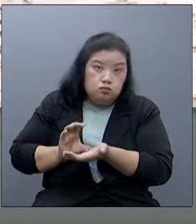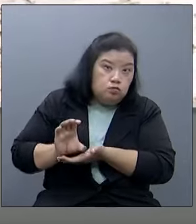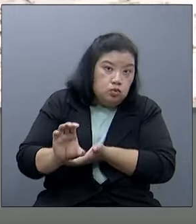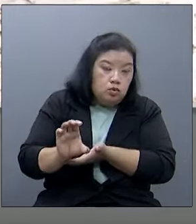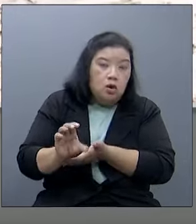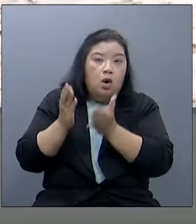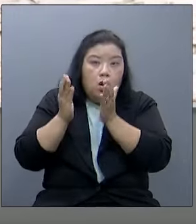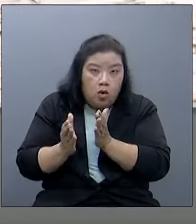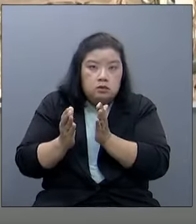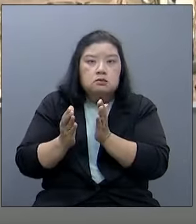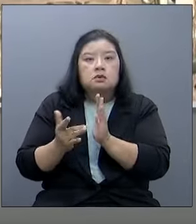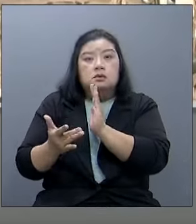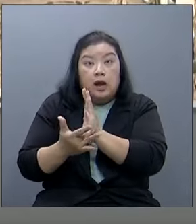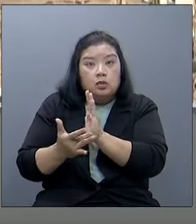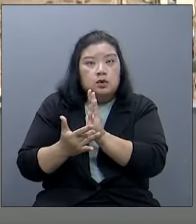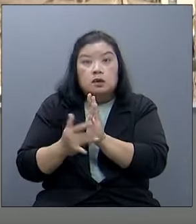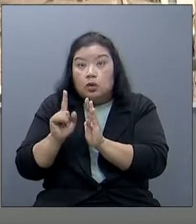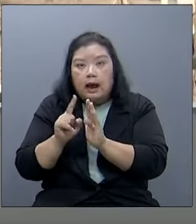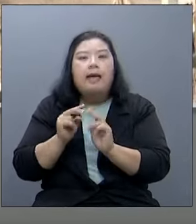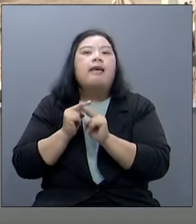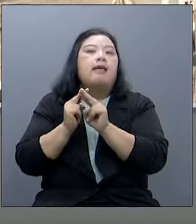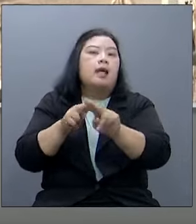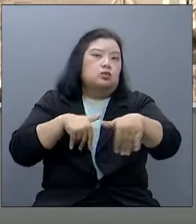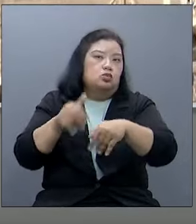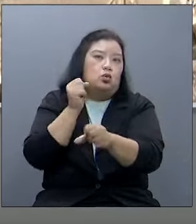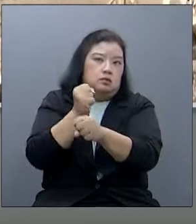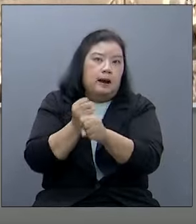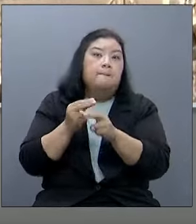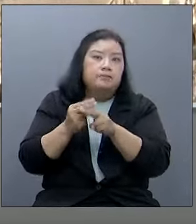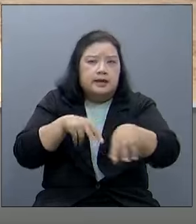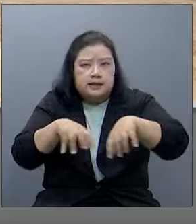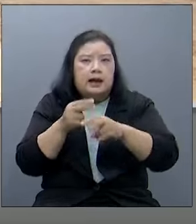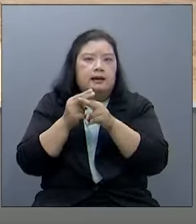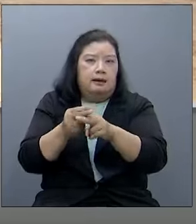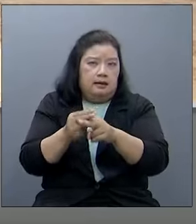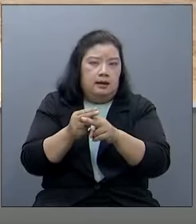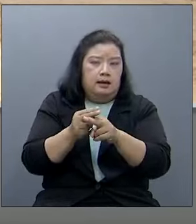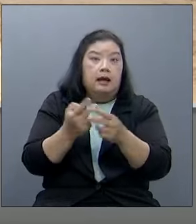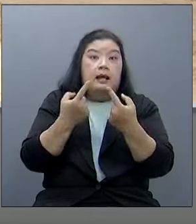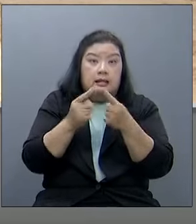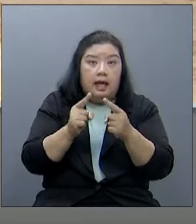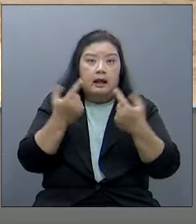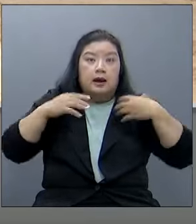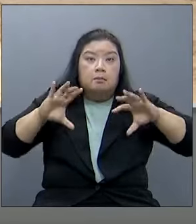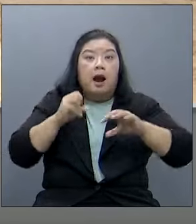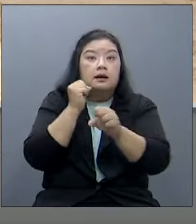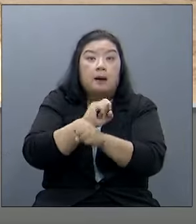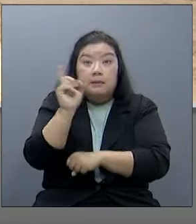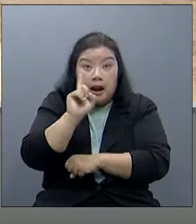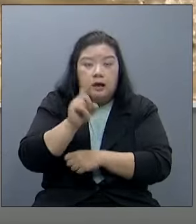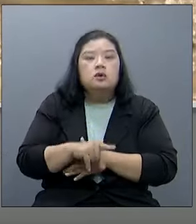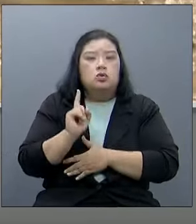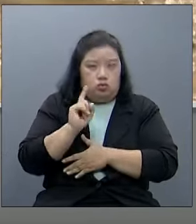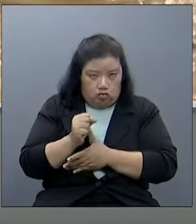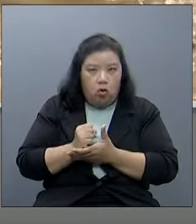โโยีให้กับท้องถิ่นให้เขาจัดการเรื่องภายปิบัติได้อย่างเข้มแข็มากขึ้นส่นหนาทของรัฐบาลคือการจุง